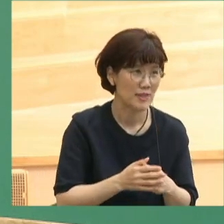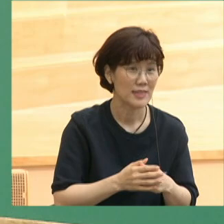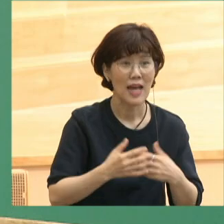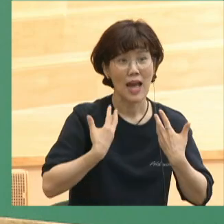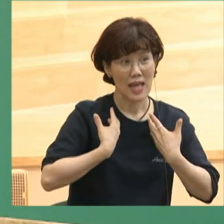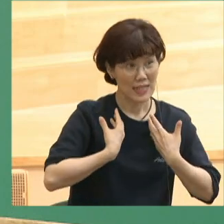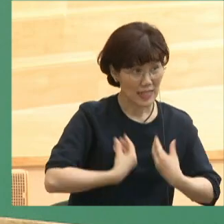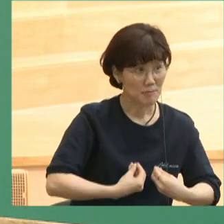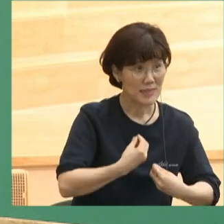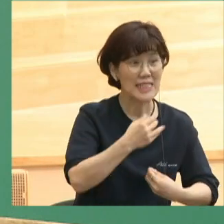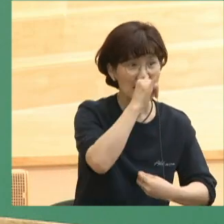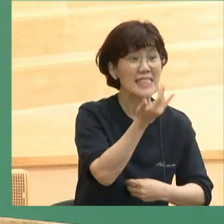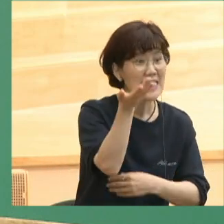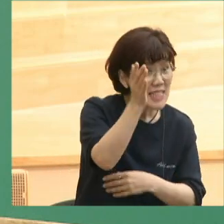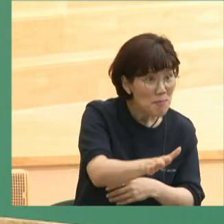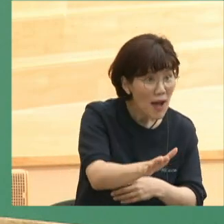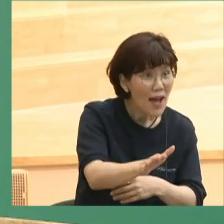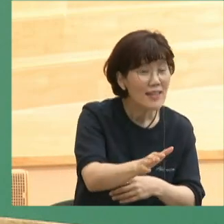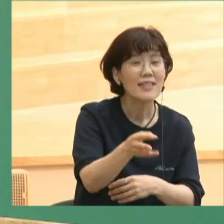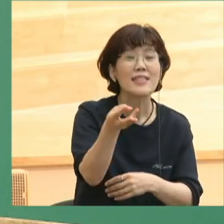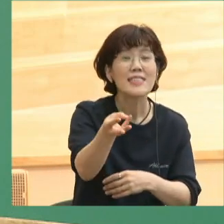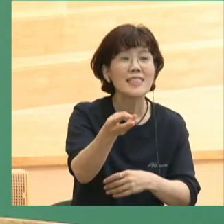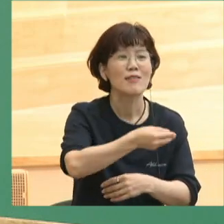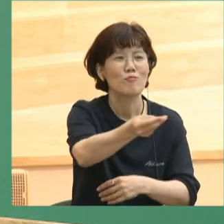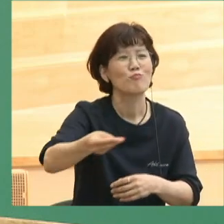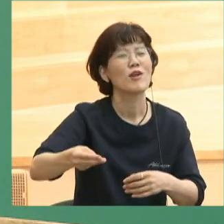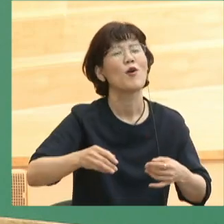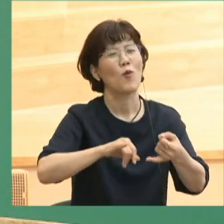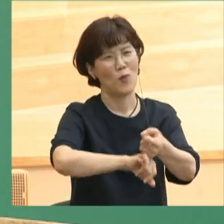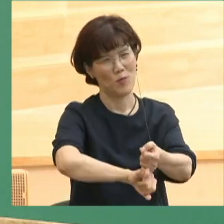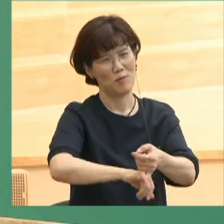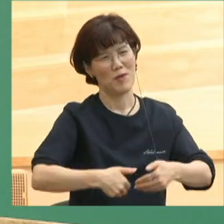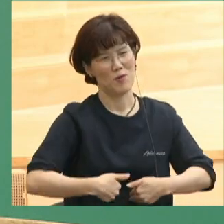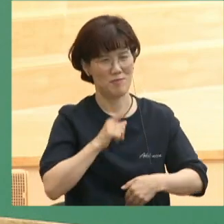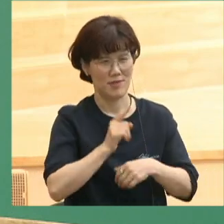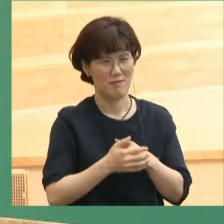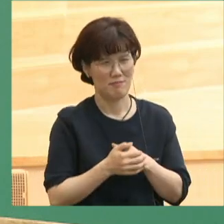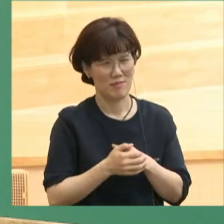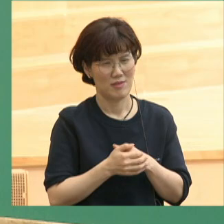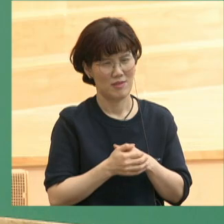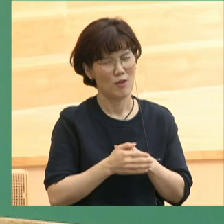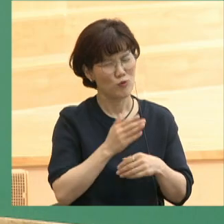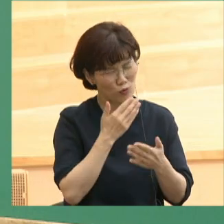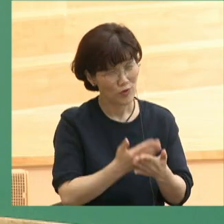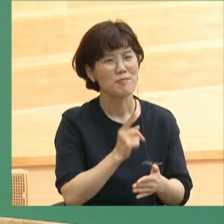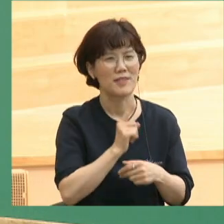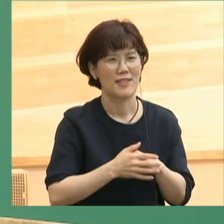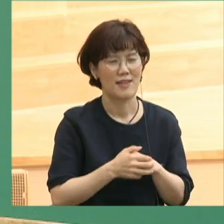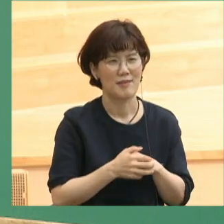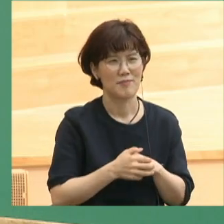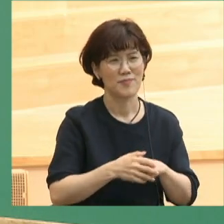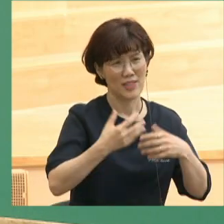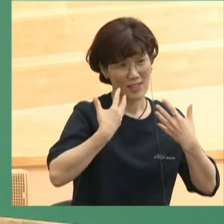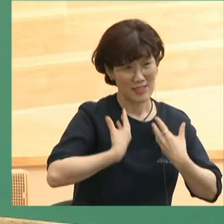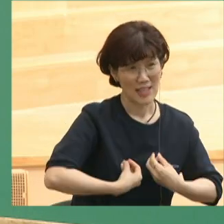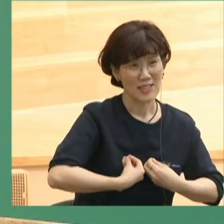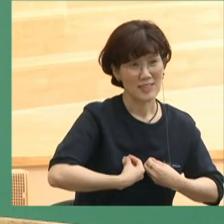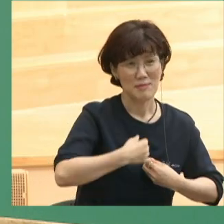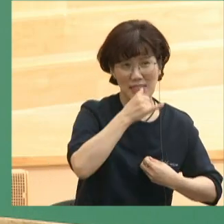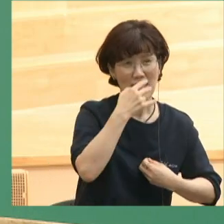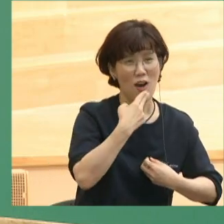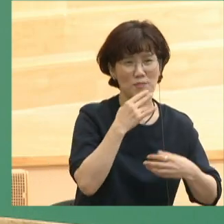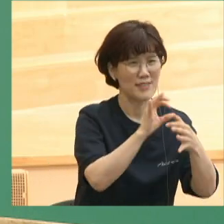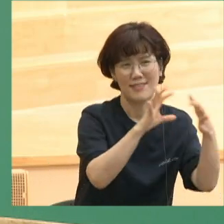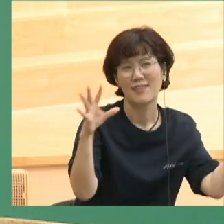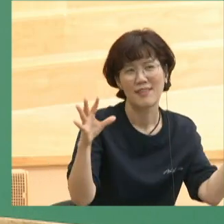낙심이 되더라도 씨는 뿌려야 됩니다. 너무 중요한 논리. 낙심이 되느냐 안 되느냐 이건